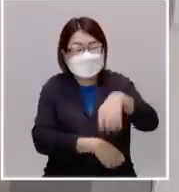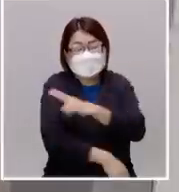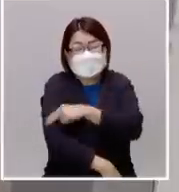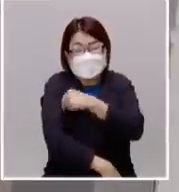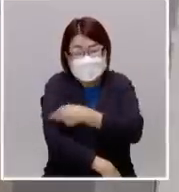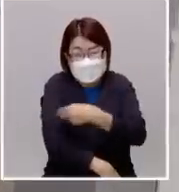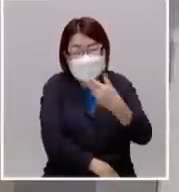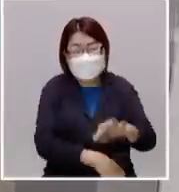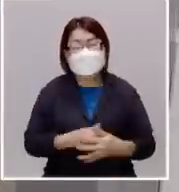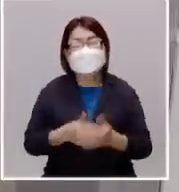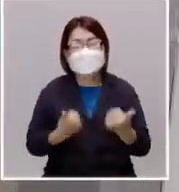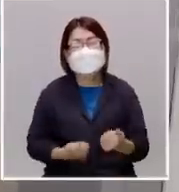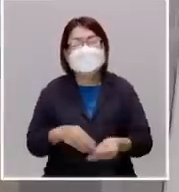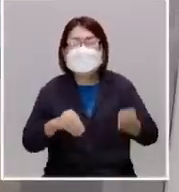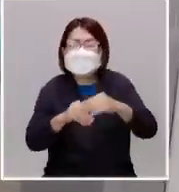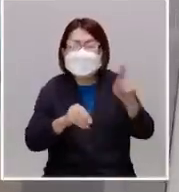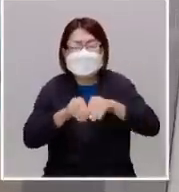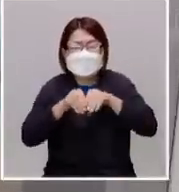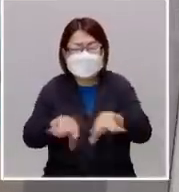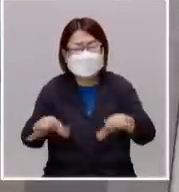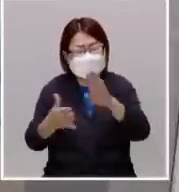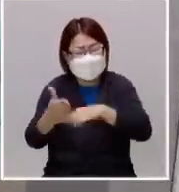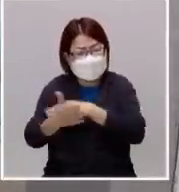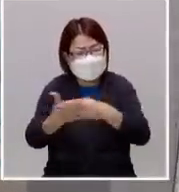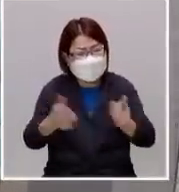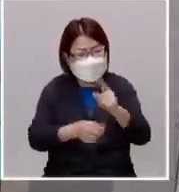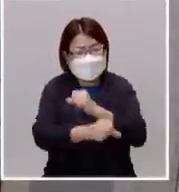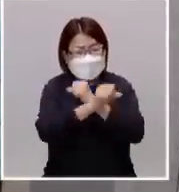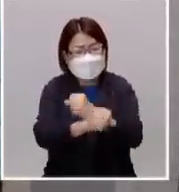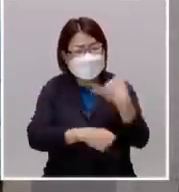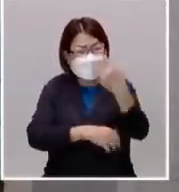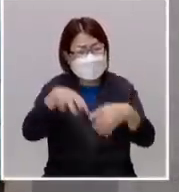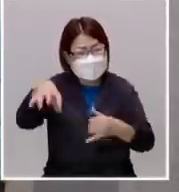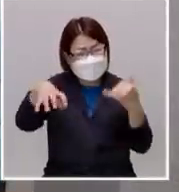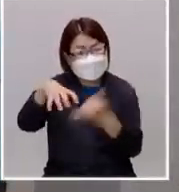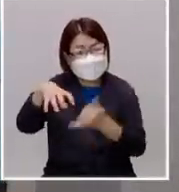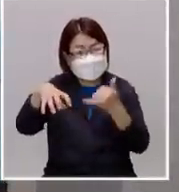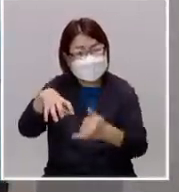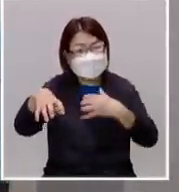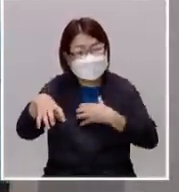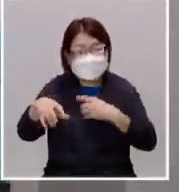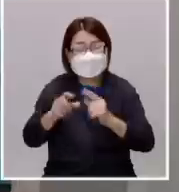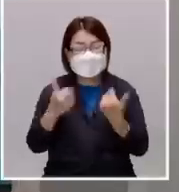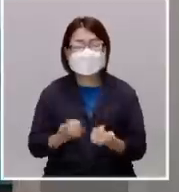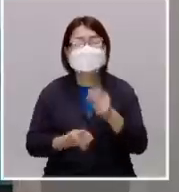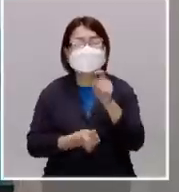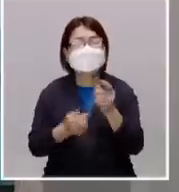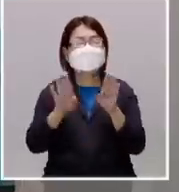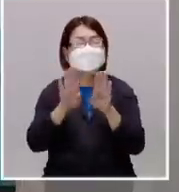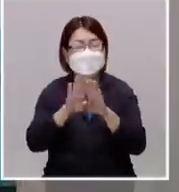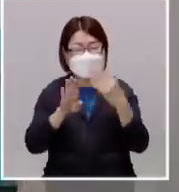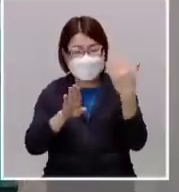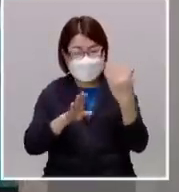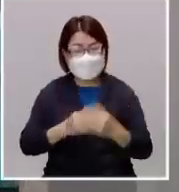รการในการป้องกันสร้างความมั่นใจให้กับประชาชนผู้มาติดต่อราชการทางเทศบาลประกาศปิดสำนักงานเทศบาลตำบลบางเสาธงค่